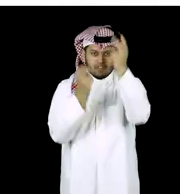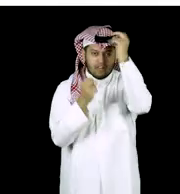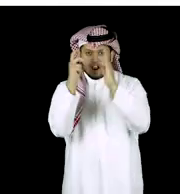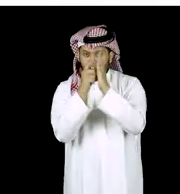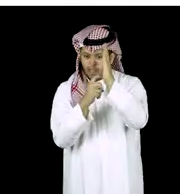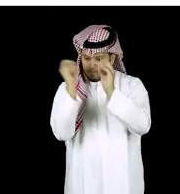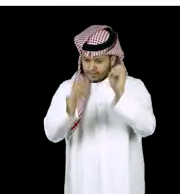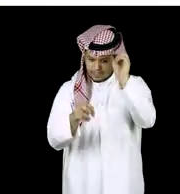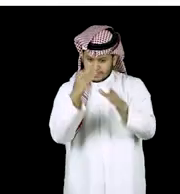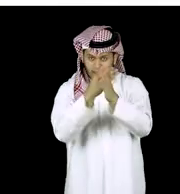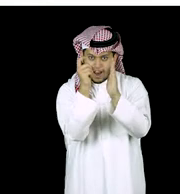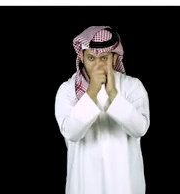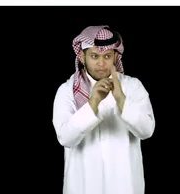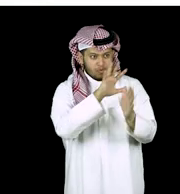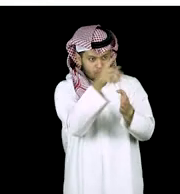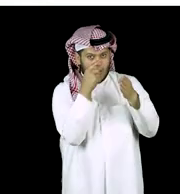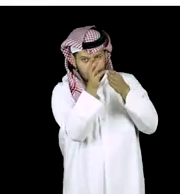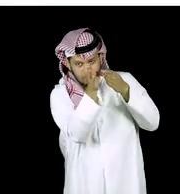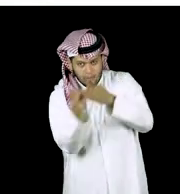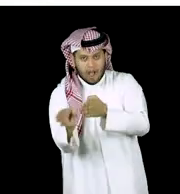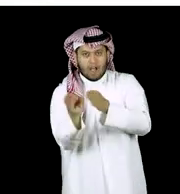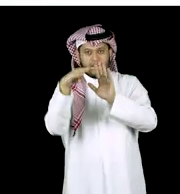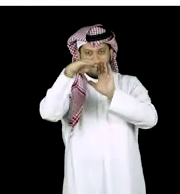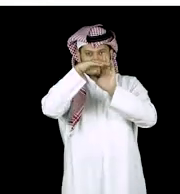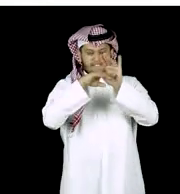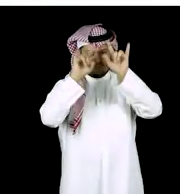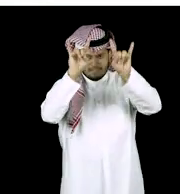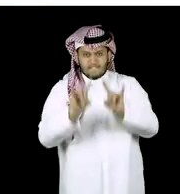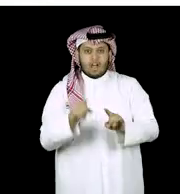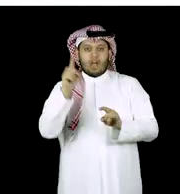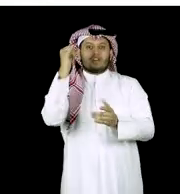وهي التي تسن القوانين والنظم.